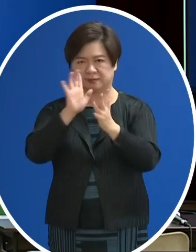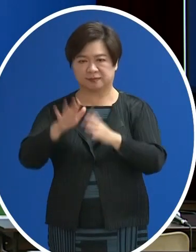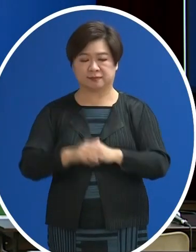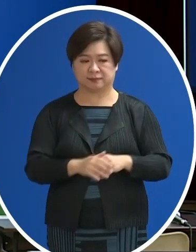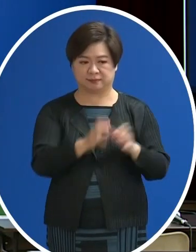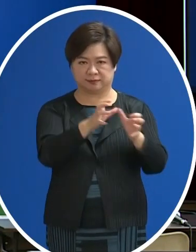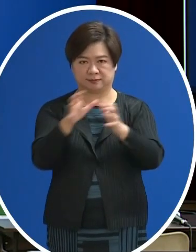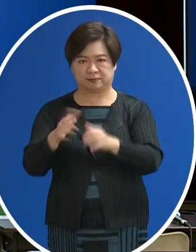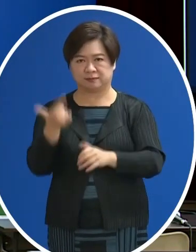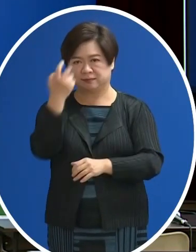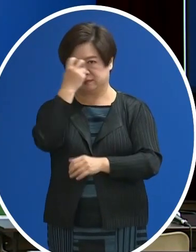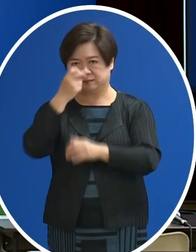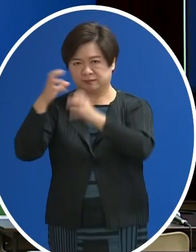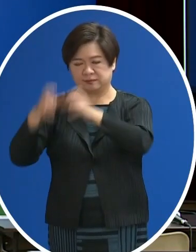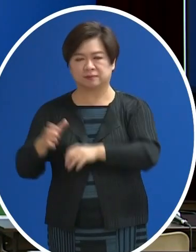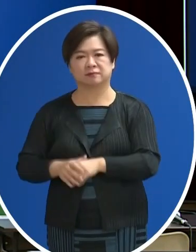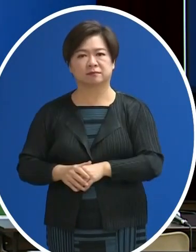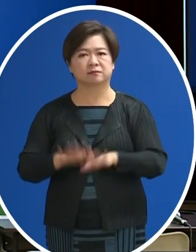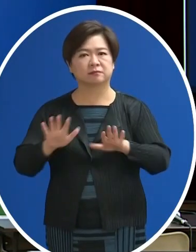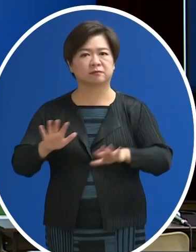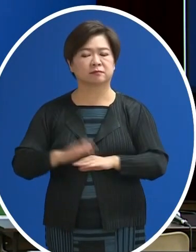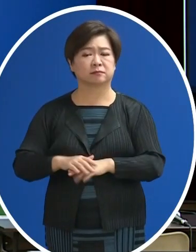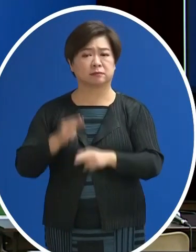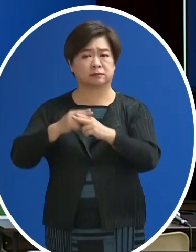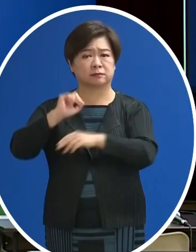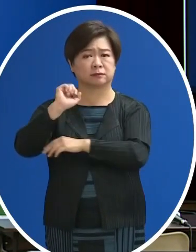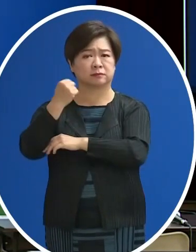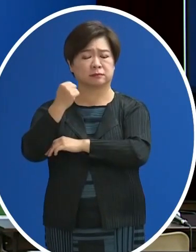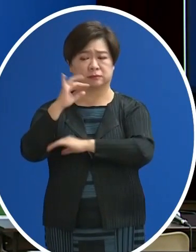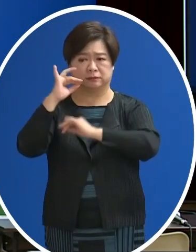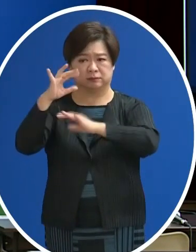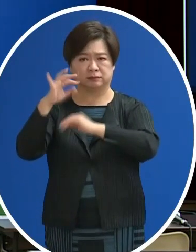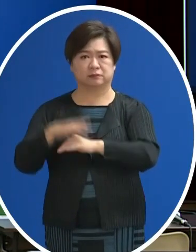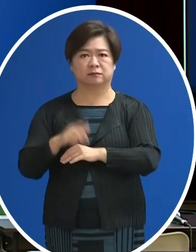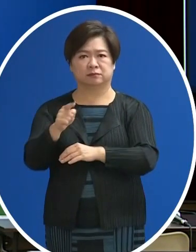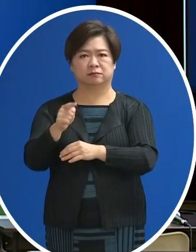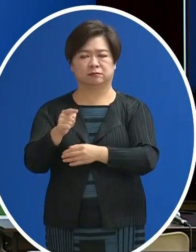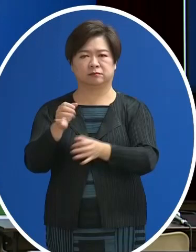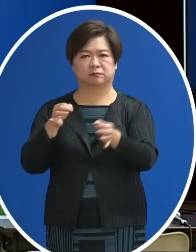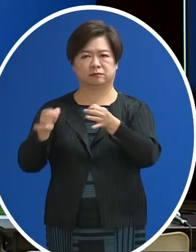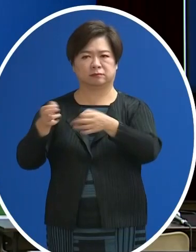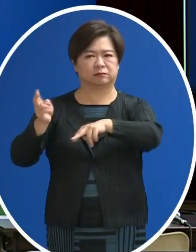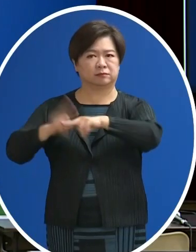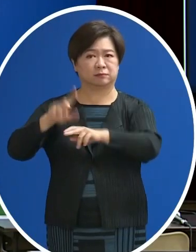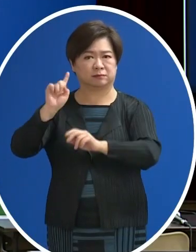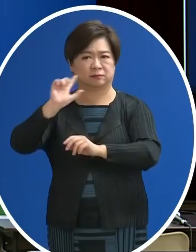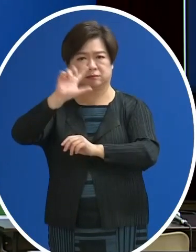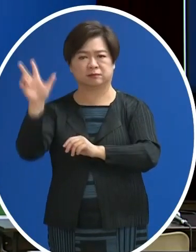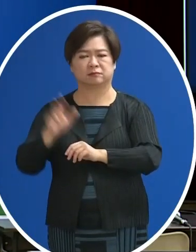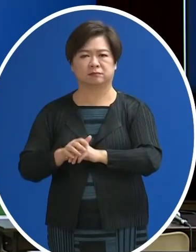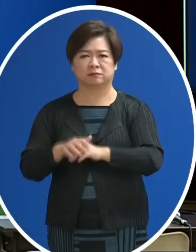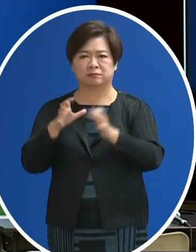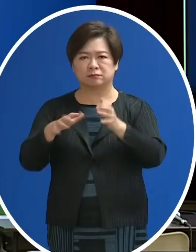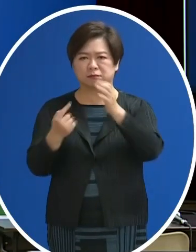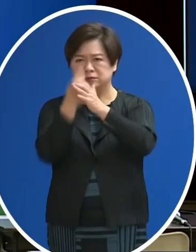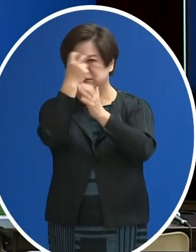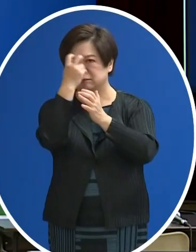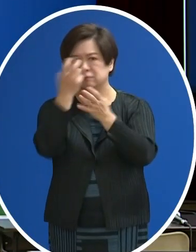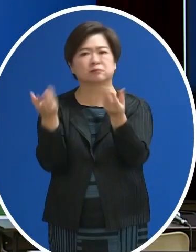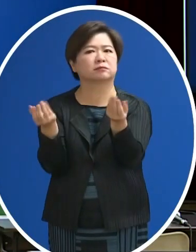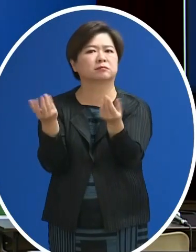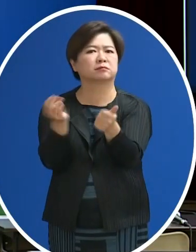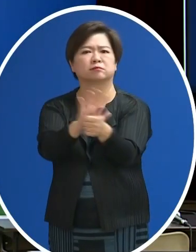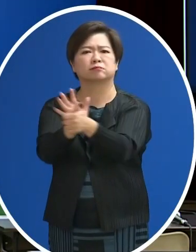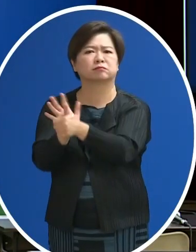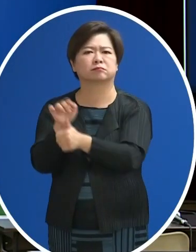在北市信义区的百货轮流有柜姐确诊，但是都只有停业一天，没有一家有设快筛站，让很多员工都很担